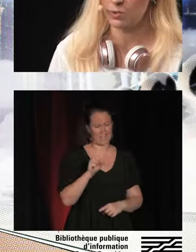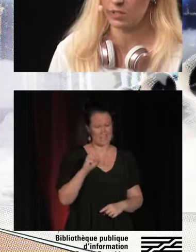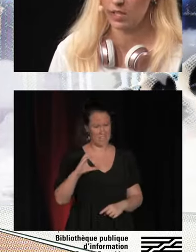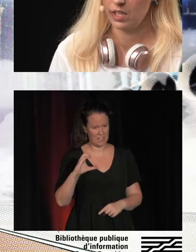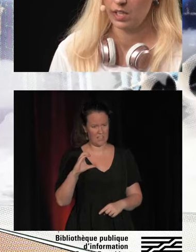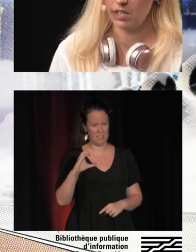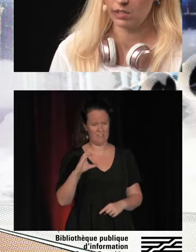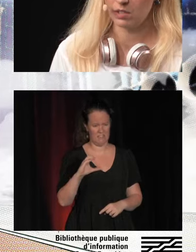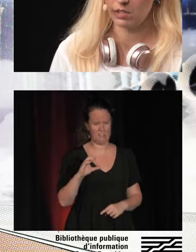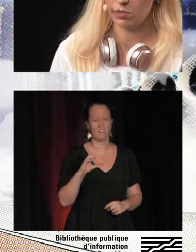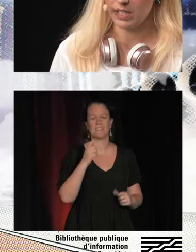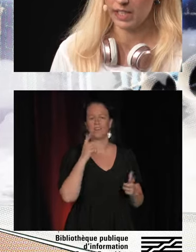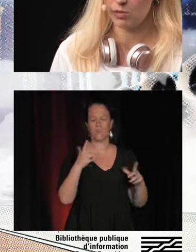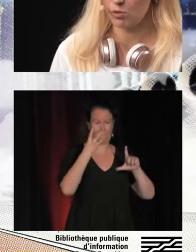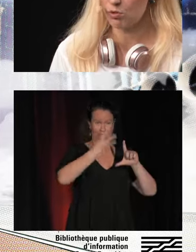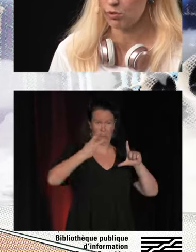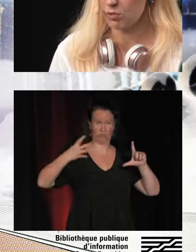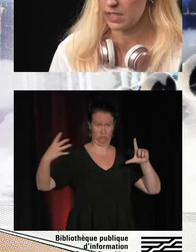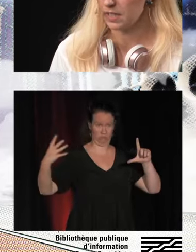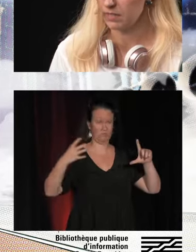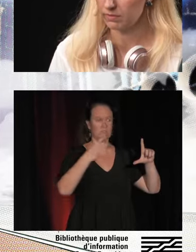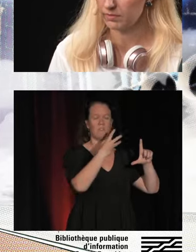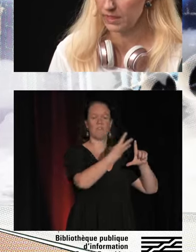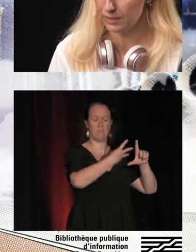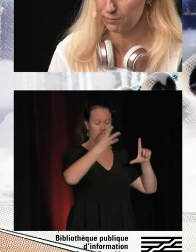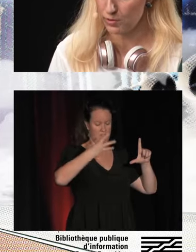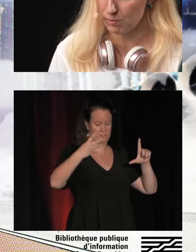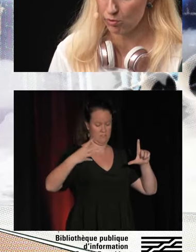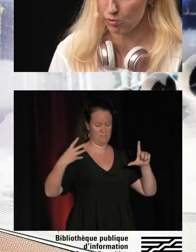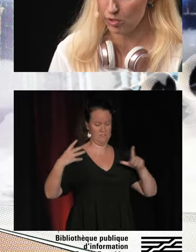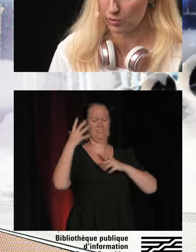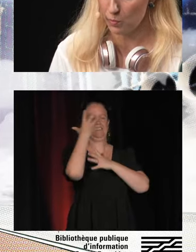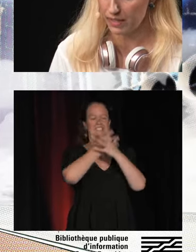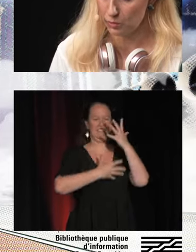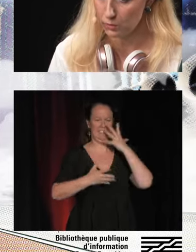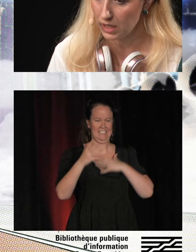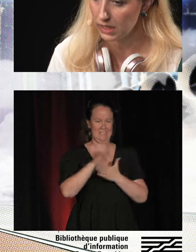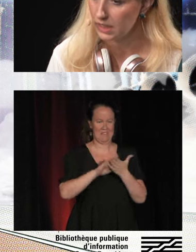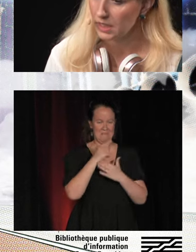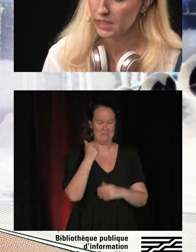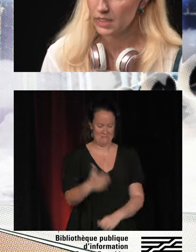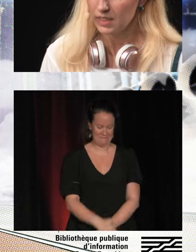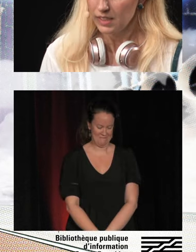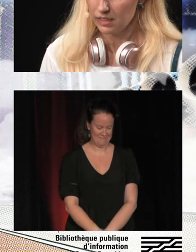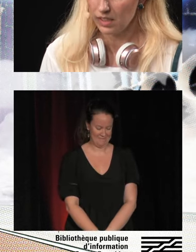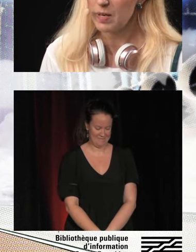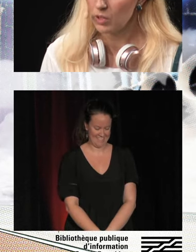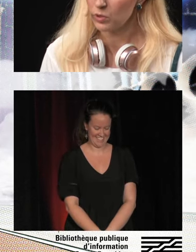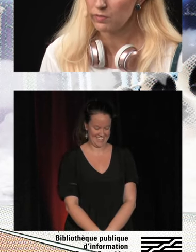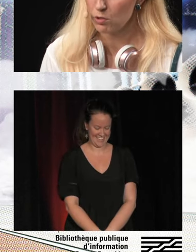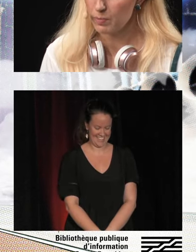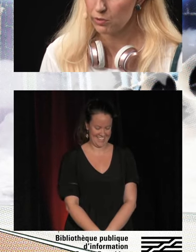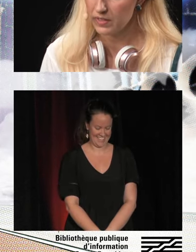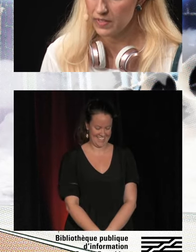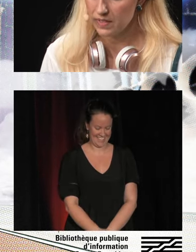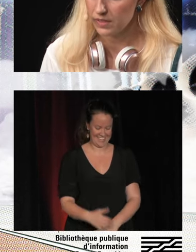de fréquences... sur lesquels le jeu est diffusé. Bonjour, on en reparlera une autre fois. Rappelez-moi